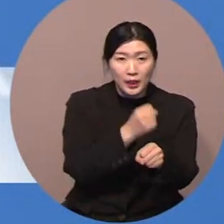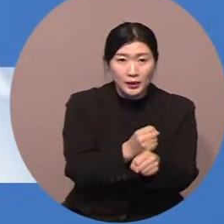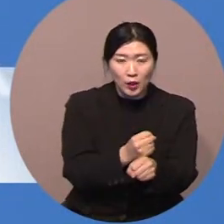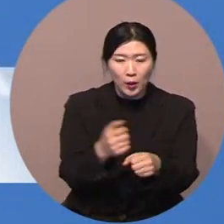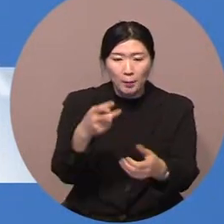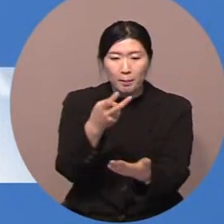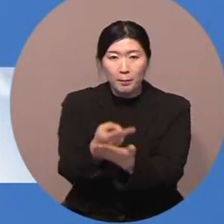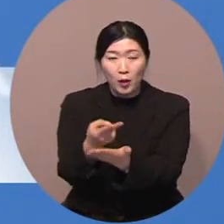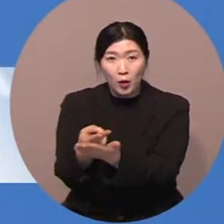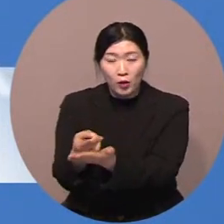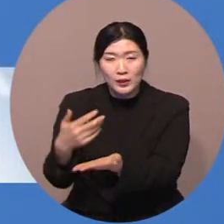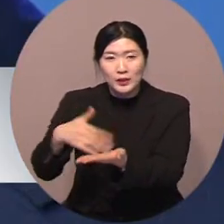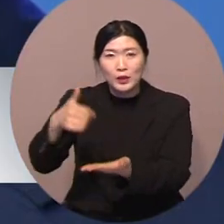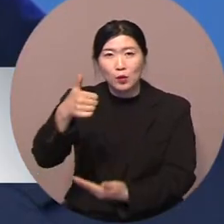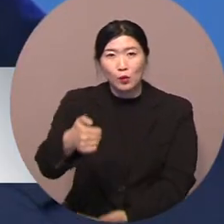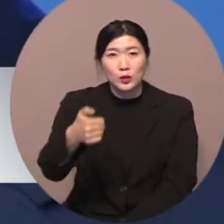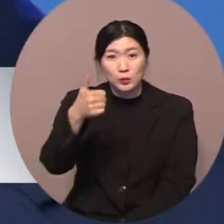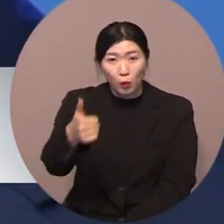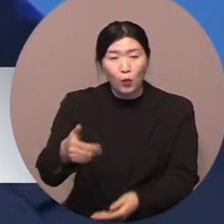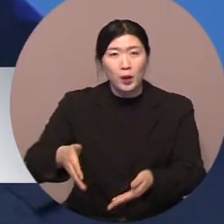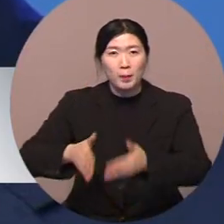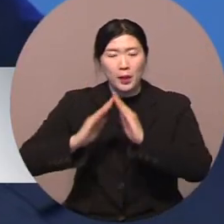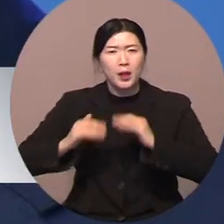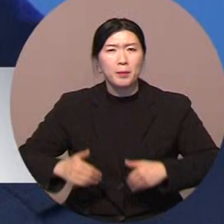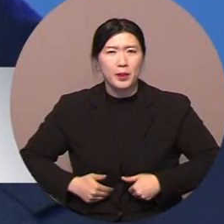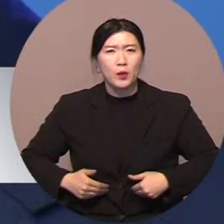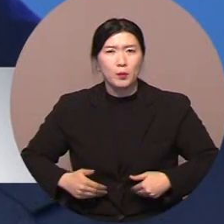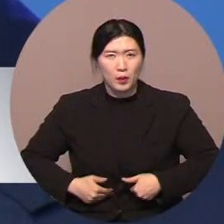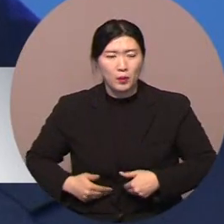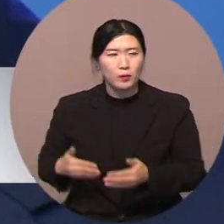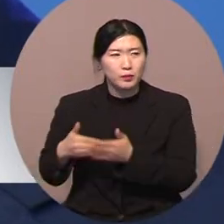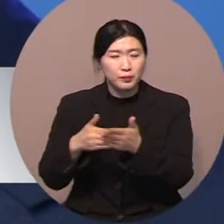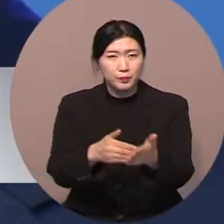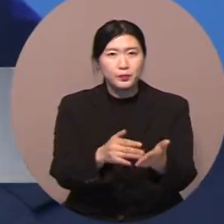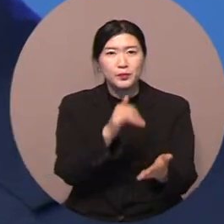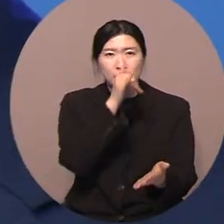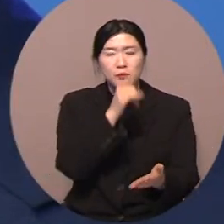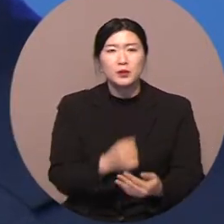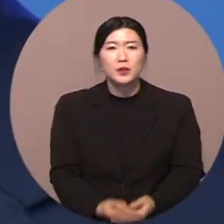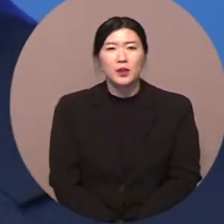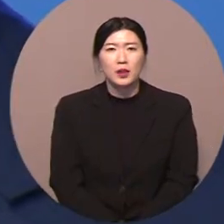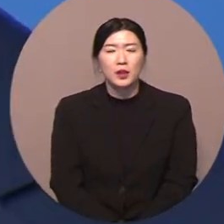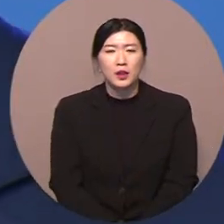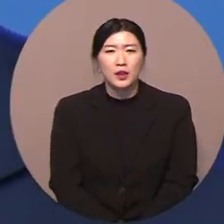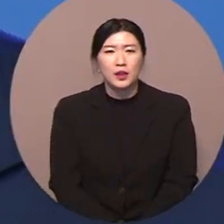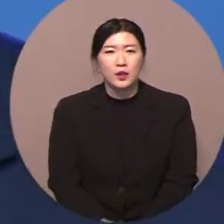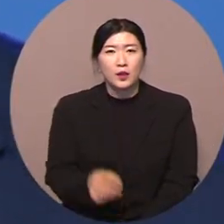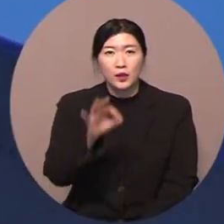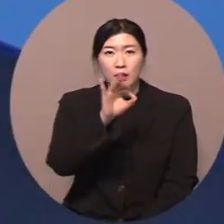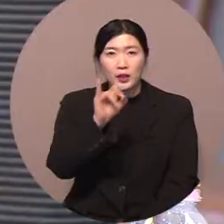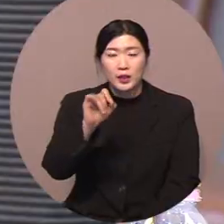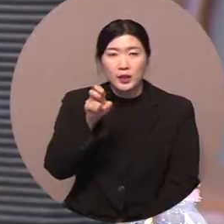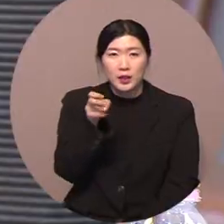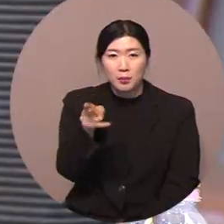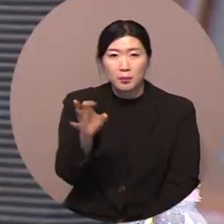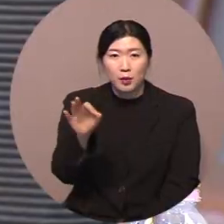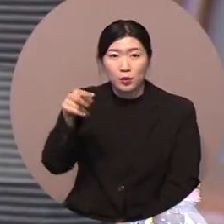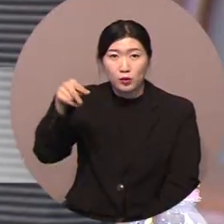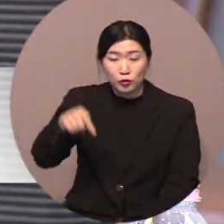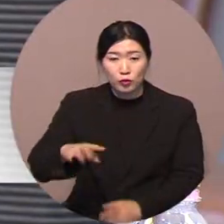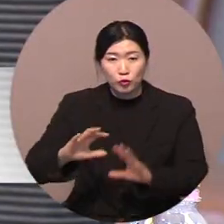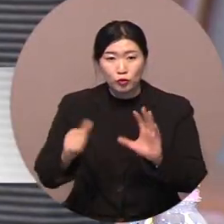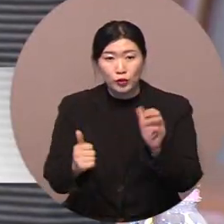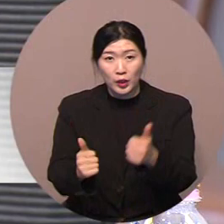이상의 상급 종합병원으로 건립해야 한다고 강조했습니다 이명수 위원도 경찰과 국전 확보를 위한